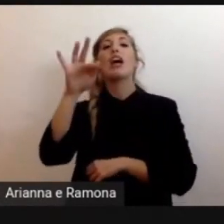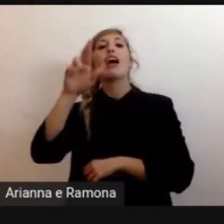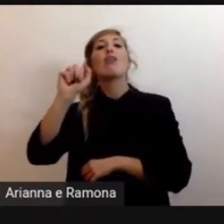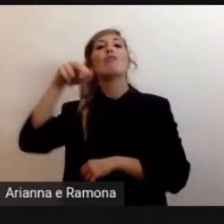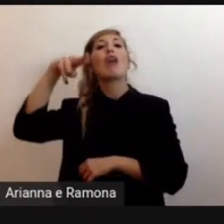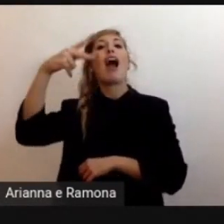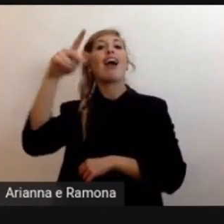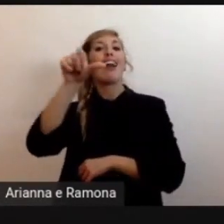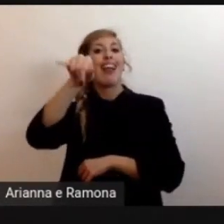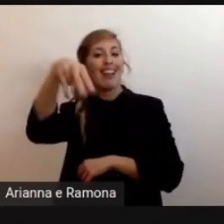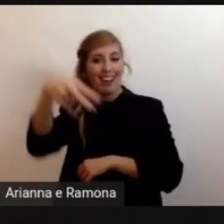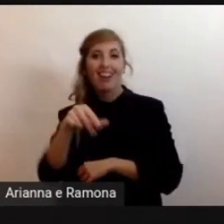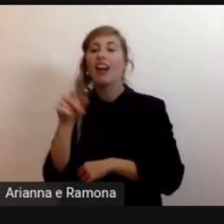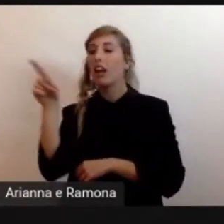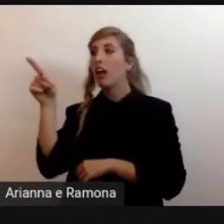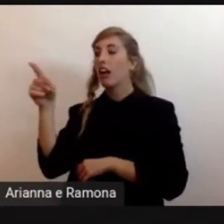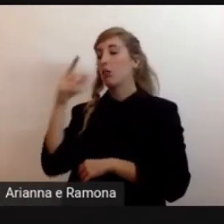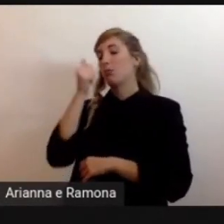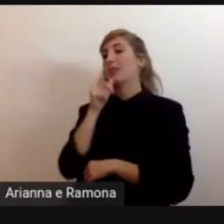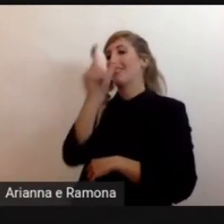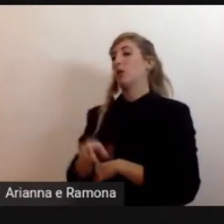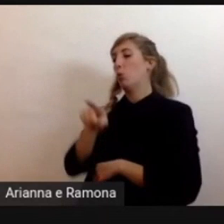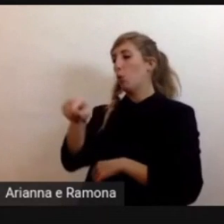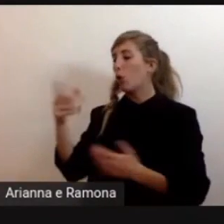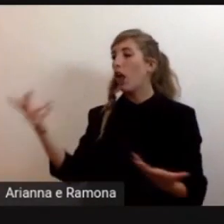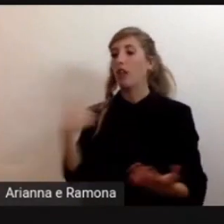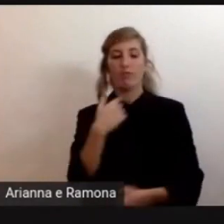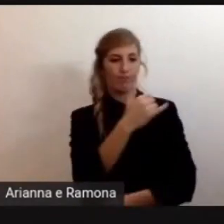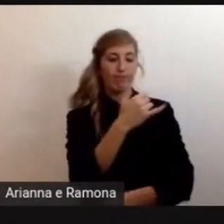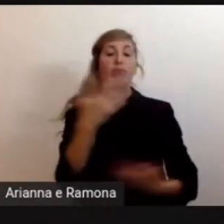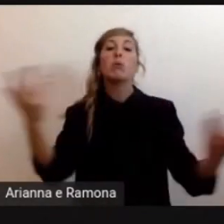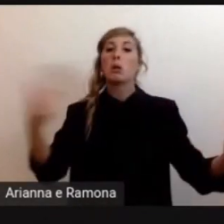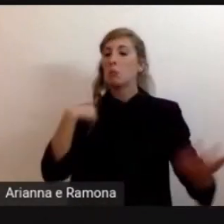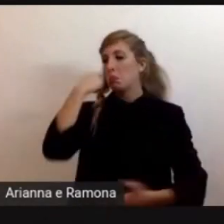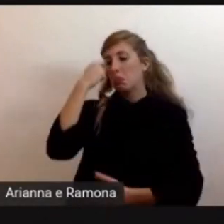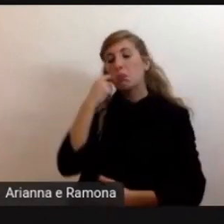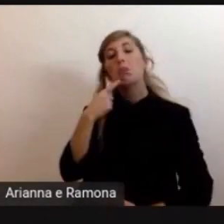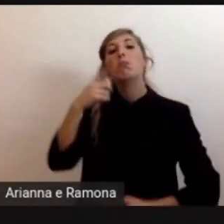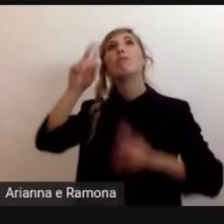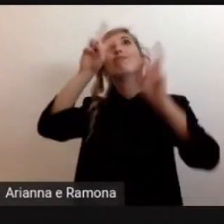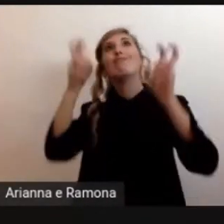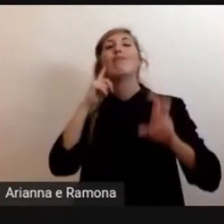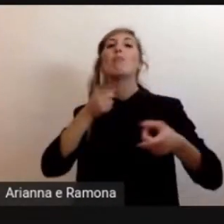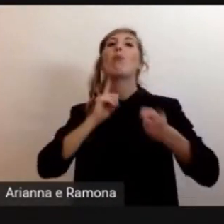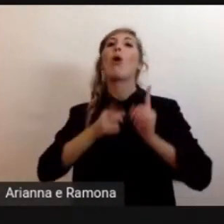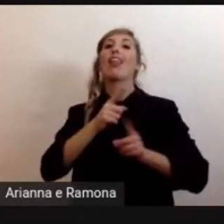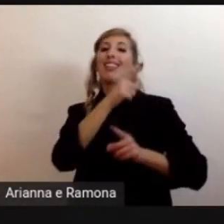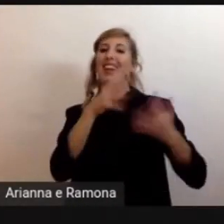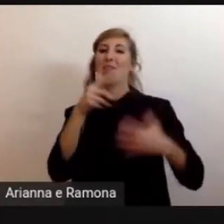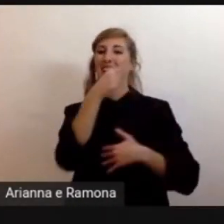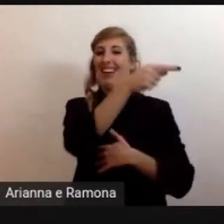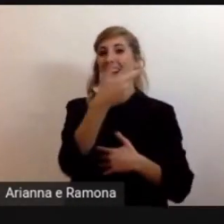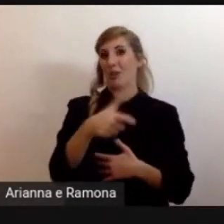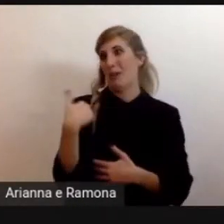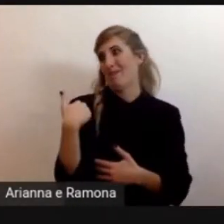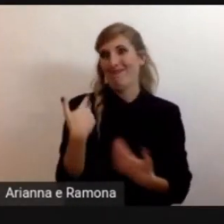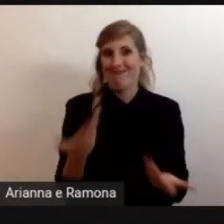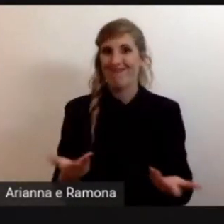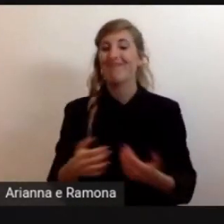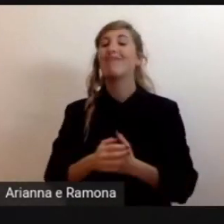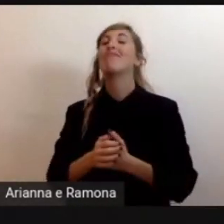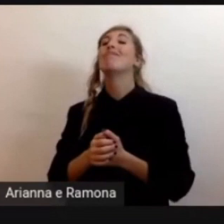si interessato molto alti in tema diciamo di politica americana come sarà l'ultima lite e